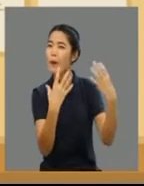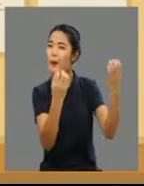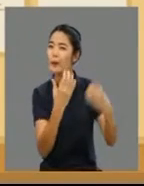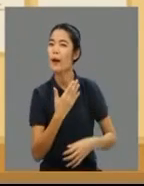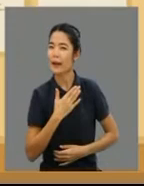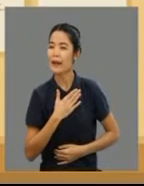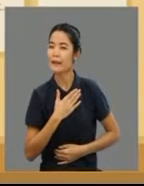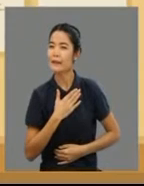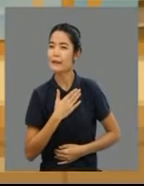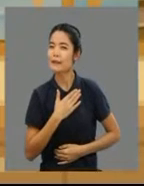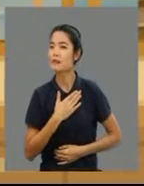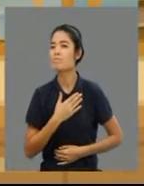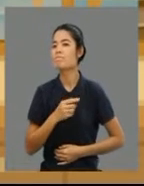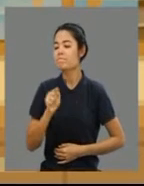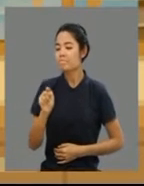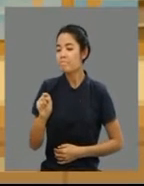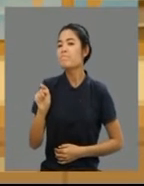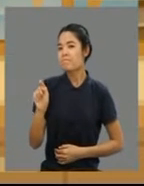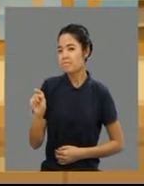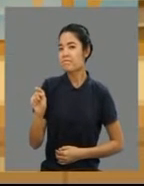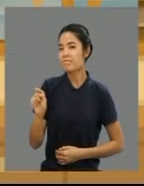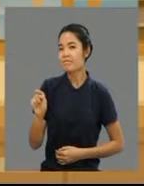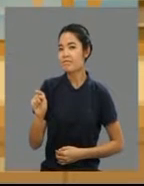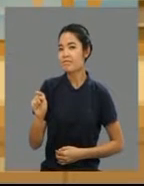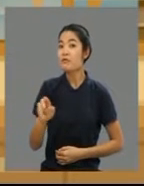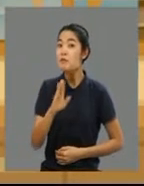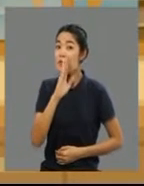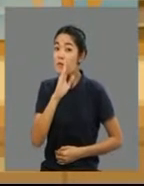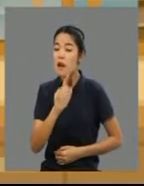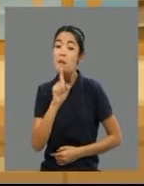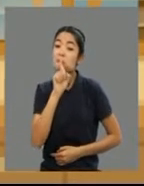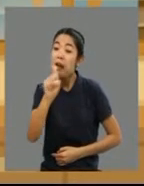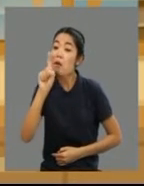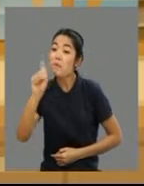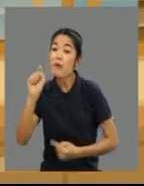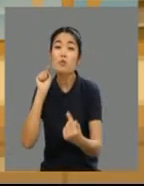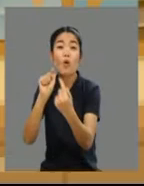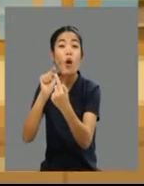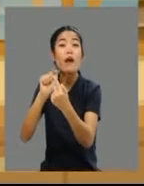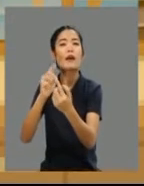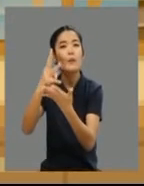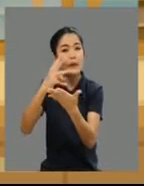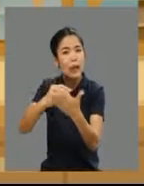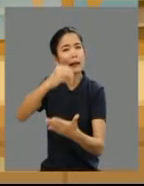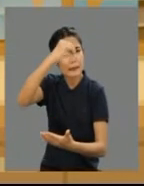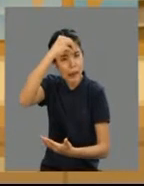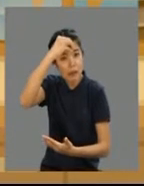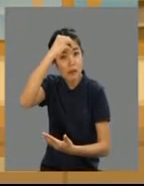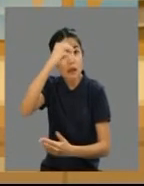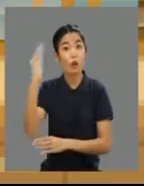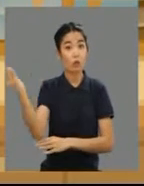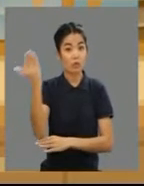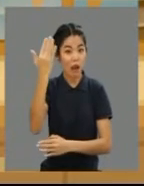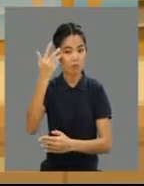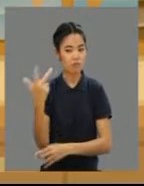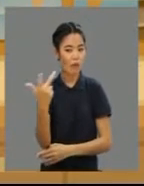ครับ แต่จะดีมากกว่านี้นะถ้าไปค้นหาคำตอบเรื่องเรียนน่ะและเมื่อเช้า